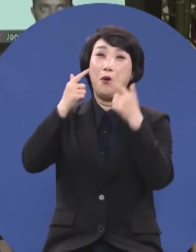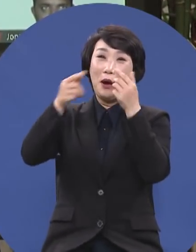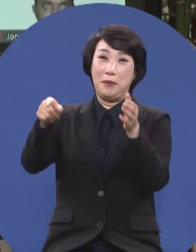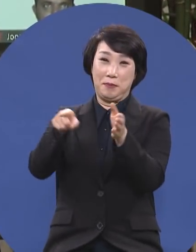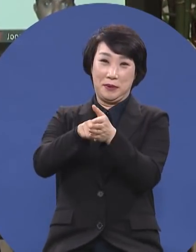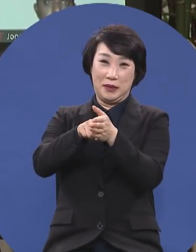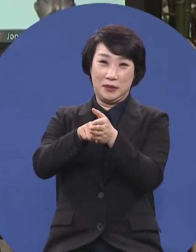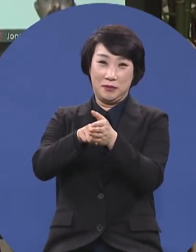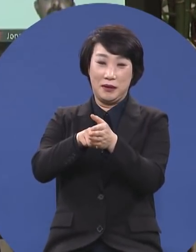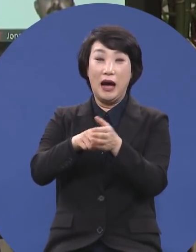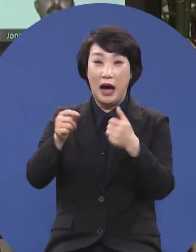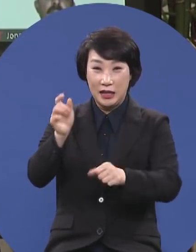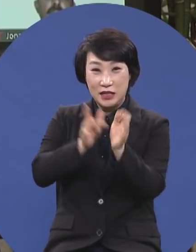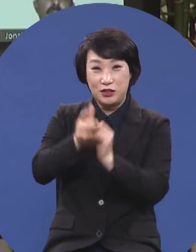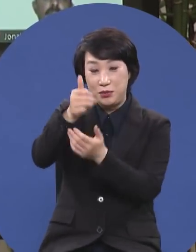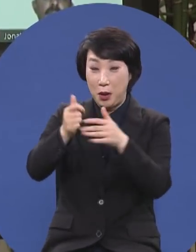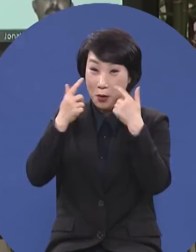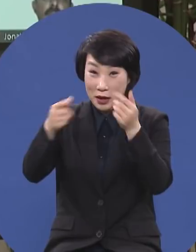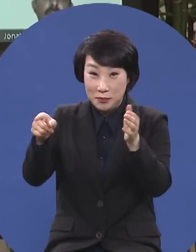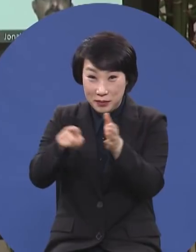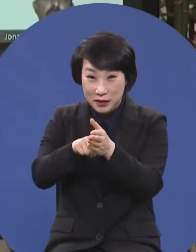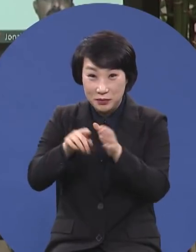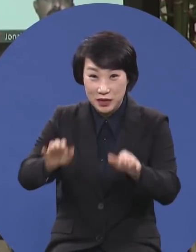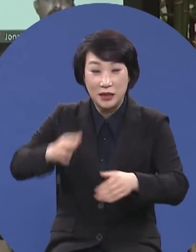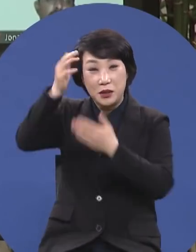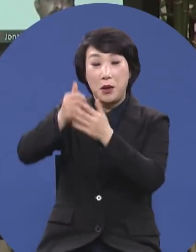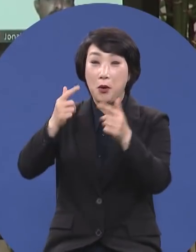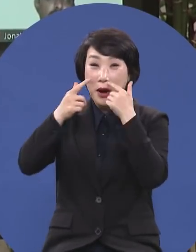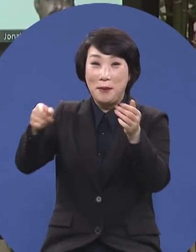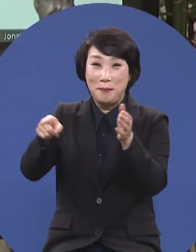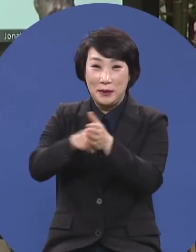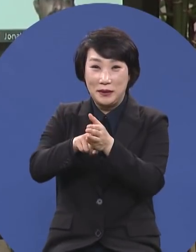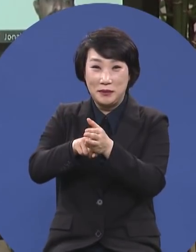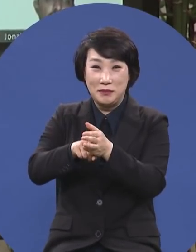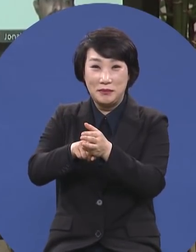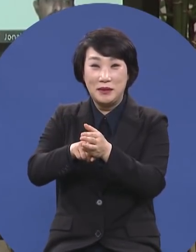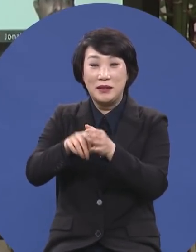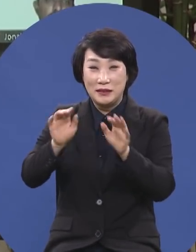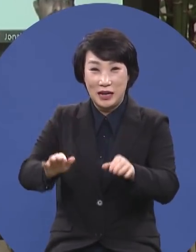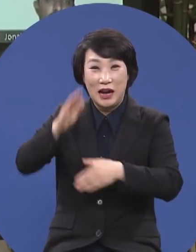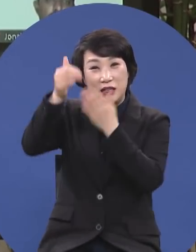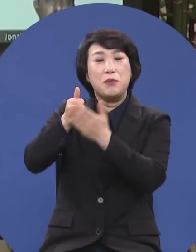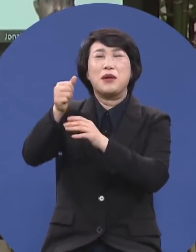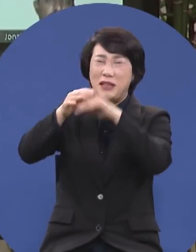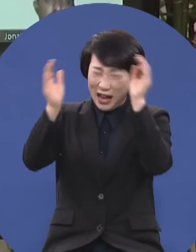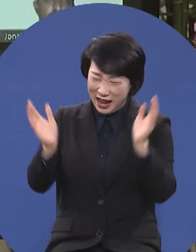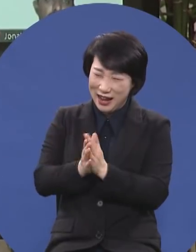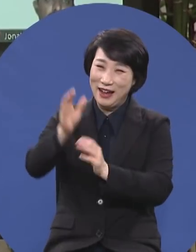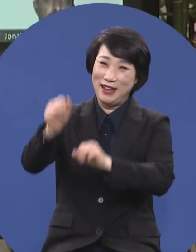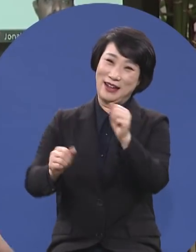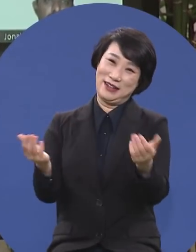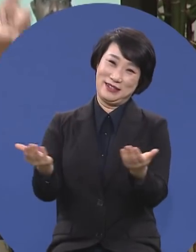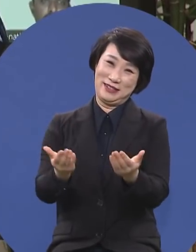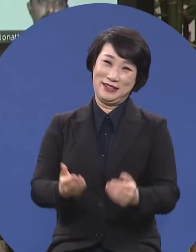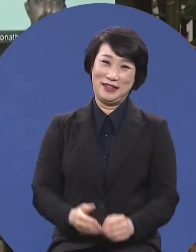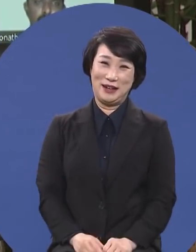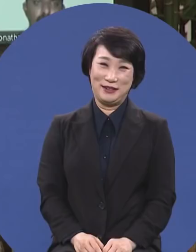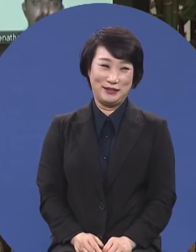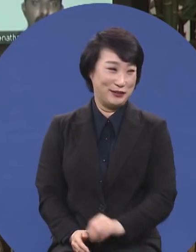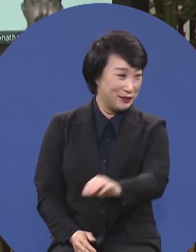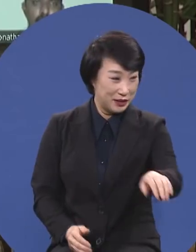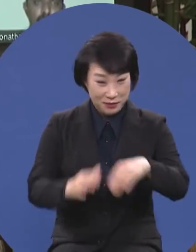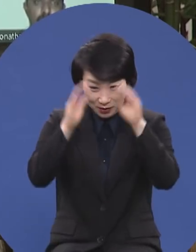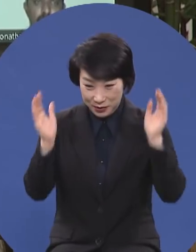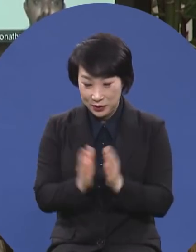확신, 아들의 확신, 성령의 확신, 하나님이 하셨다 이 말이에요. 우리